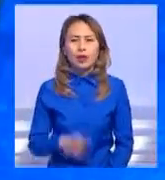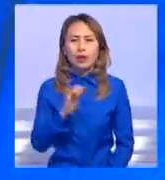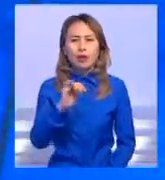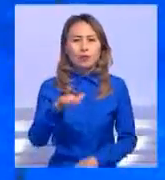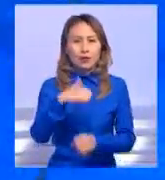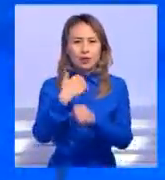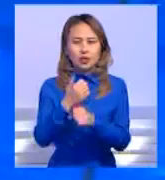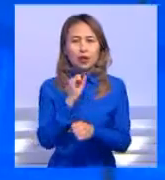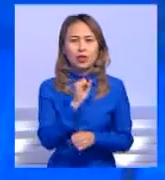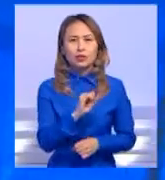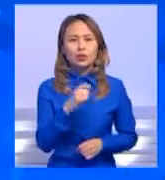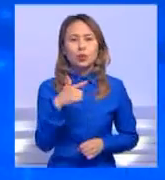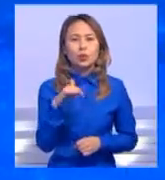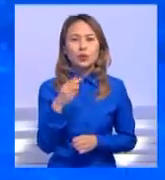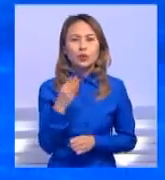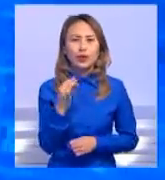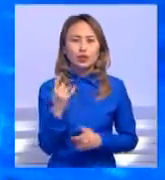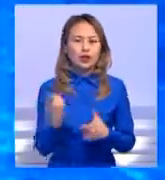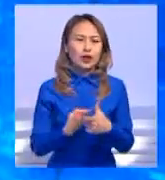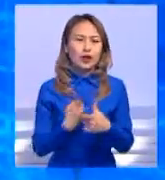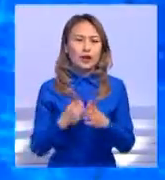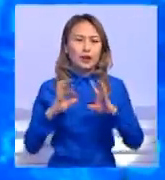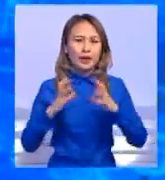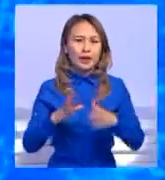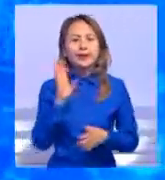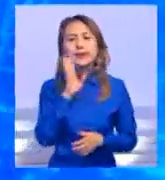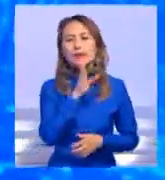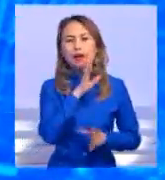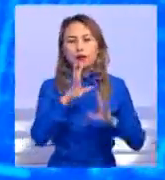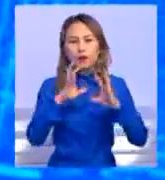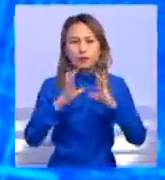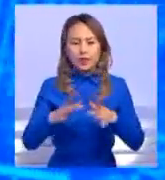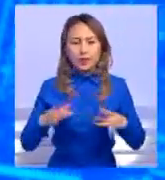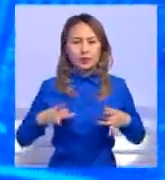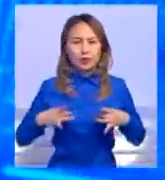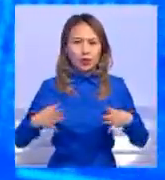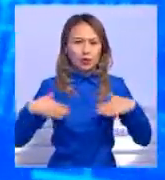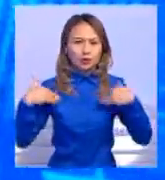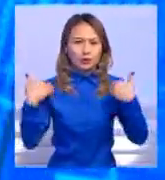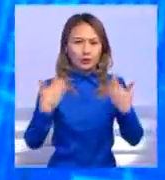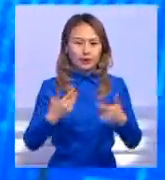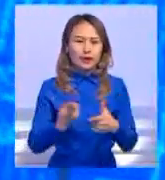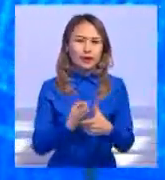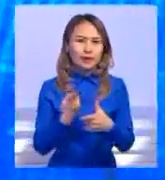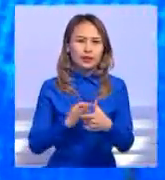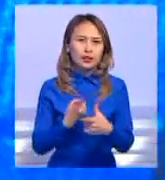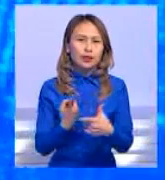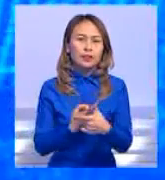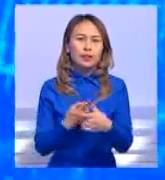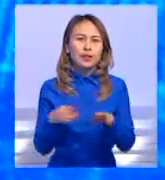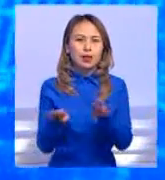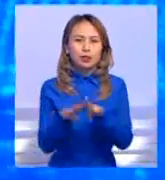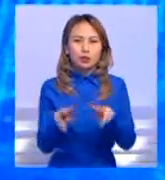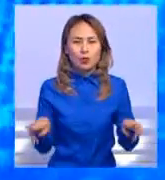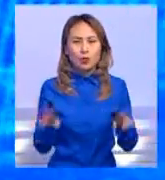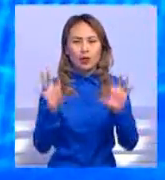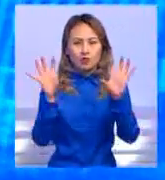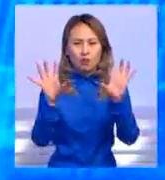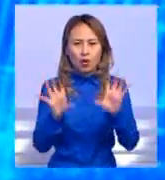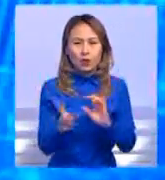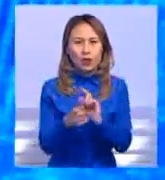Біріккен ұлттар ұйымы бас хатшысы Антонио Гутерриште әлем әйелдерін халықаралық мерекемен құттықтады. Ол гендерлік тепе-теңдік